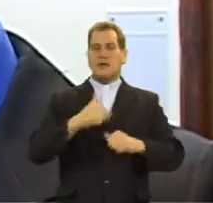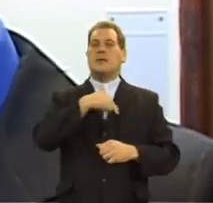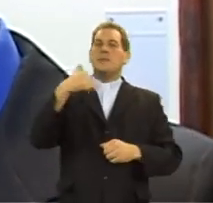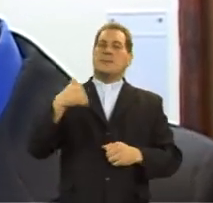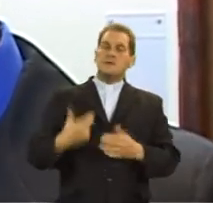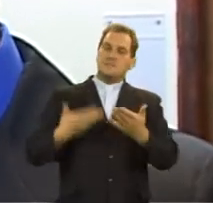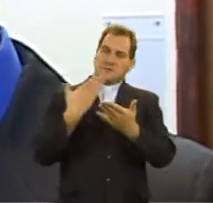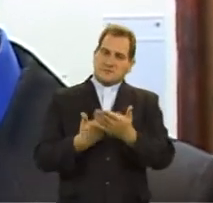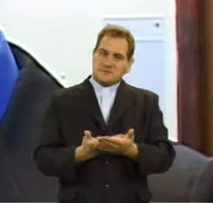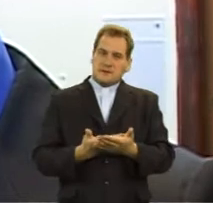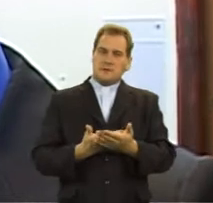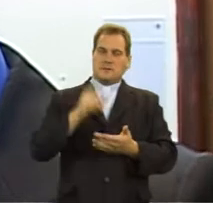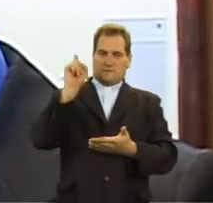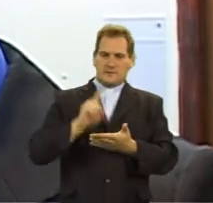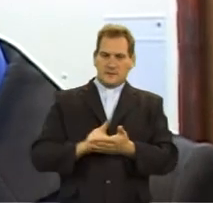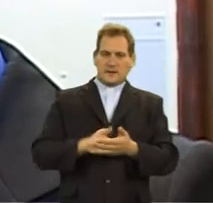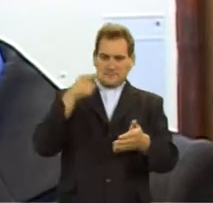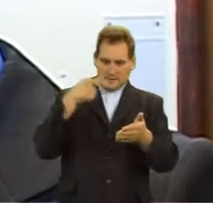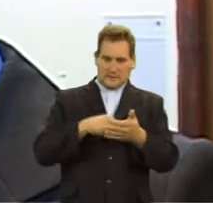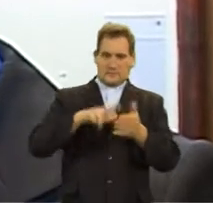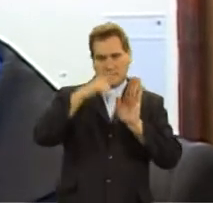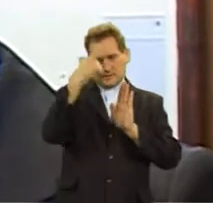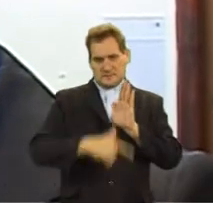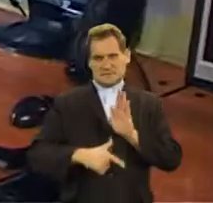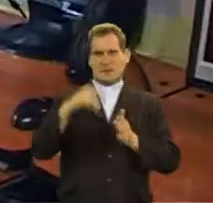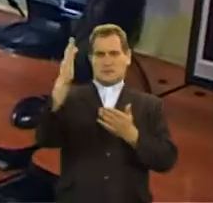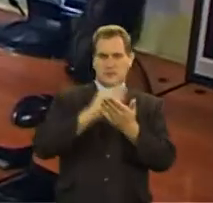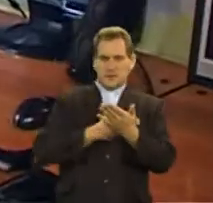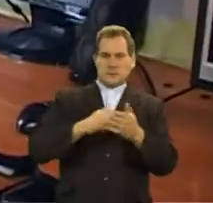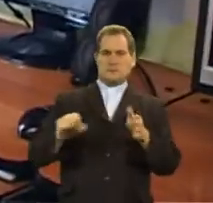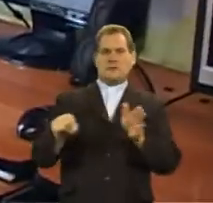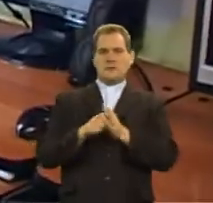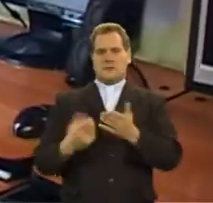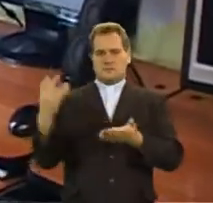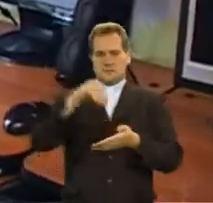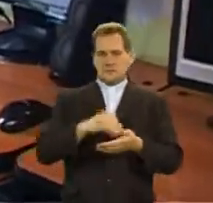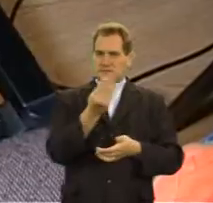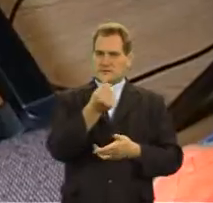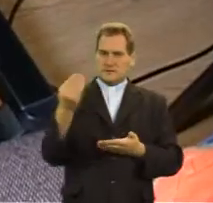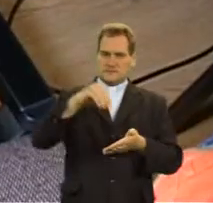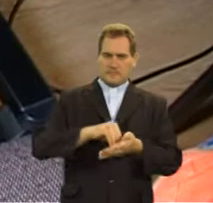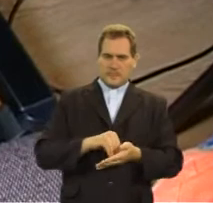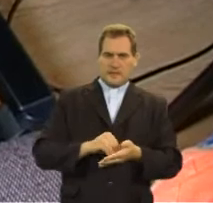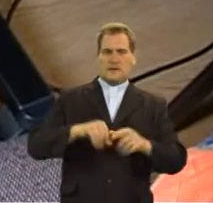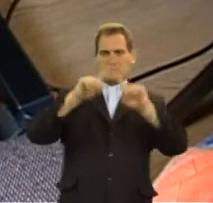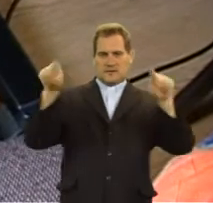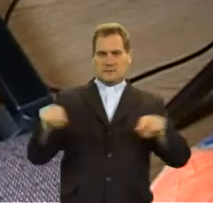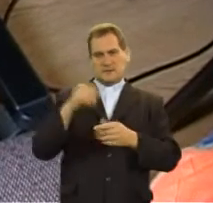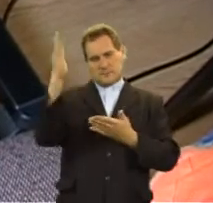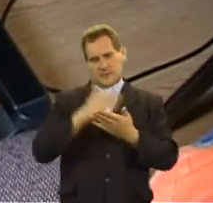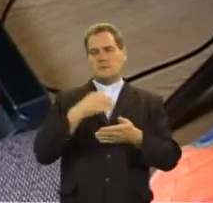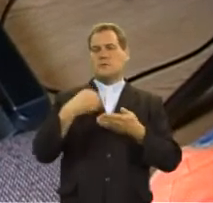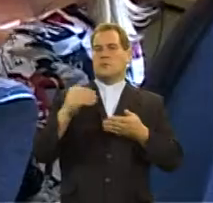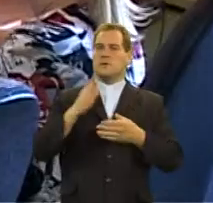oraz trafił na listę programów, które skierowano do dofinansowania. W ramach realizowanego programu zakupionych zostanie także